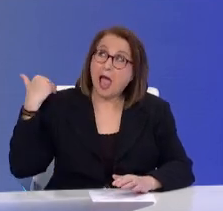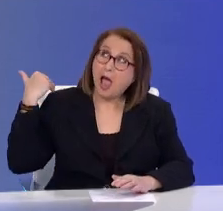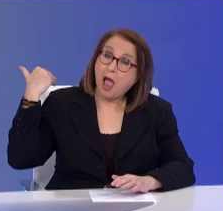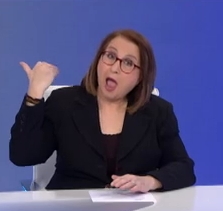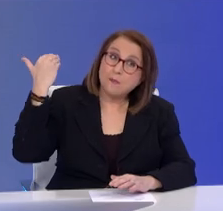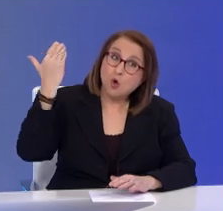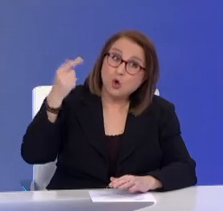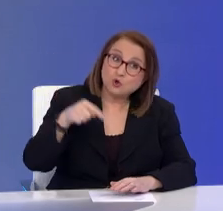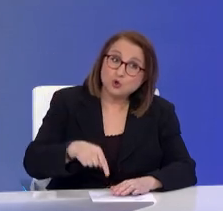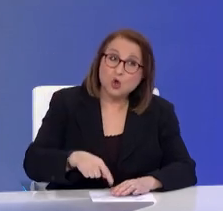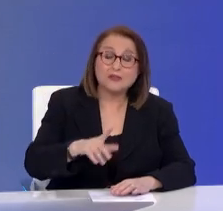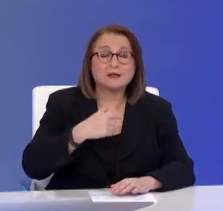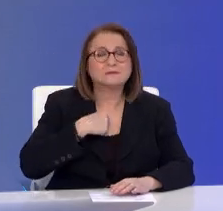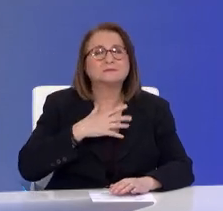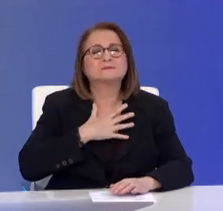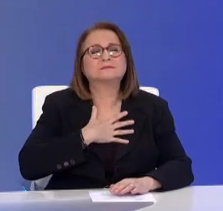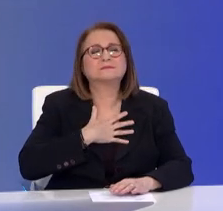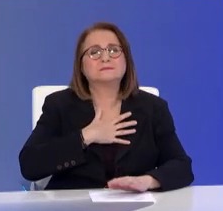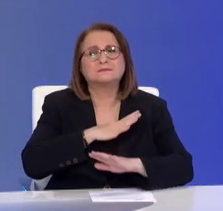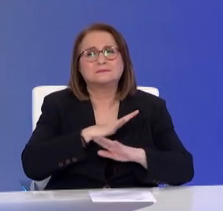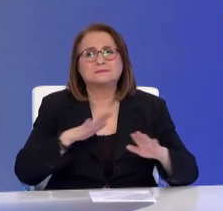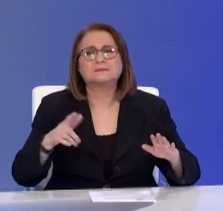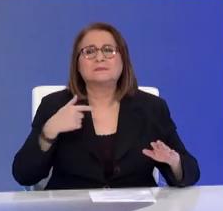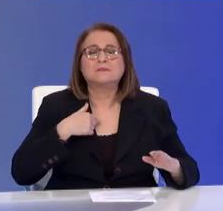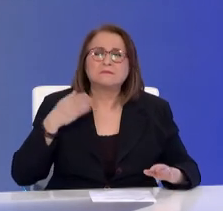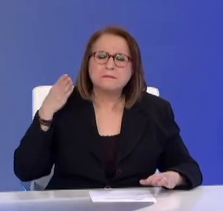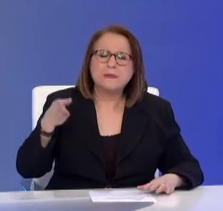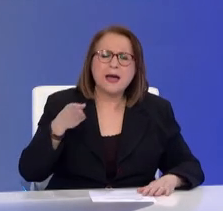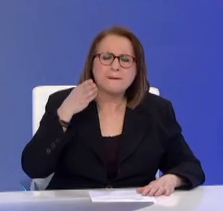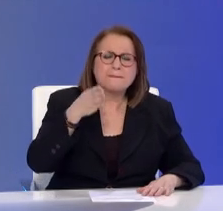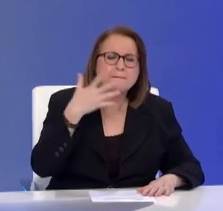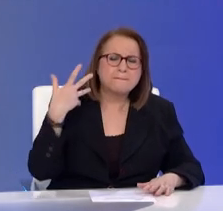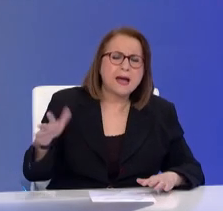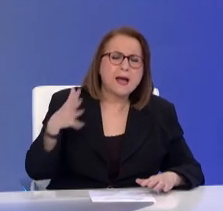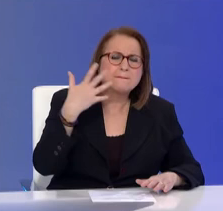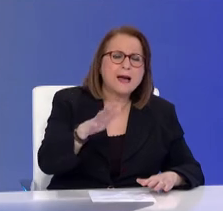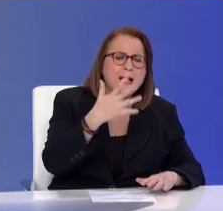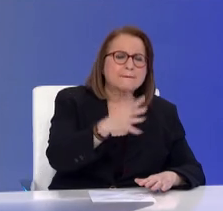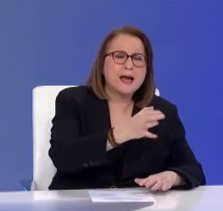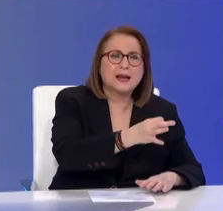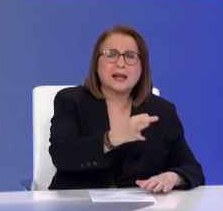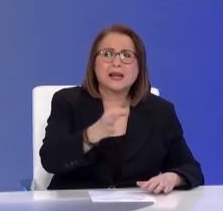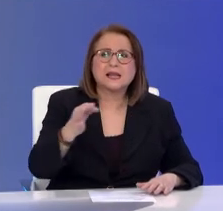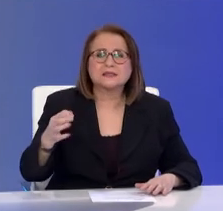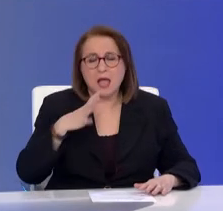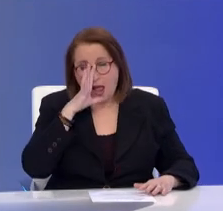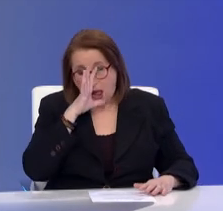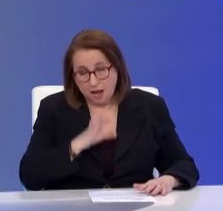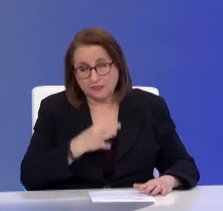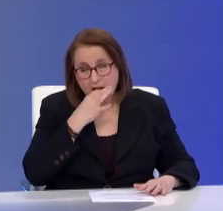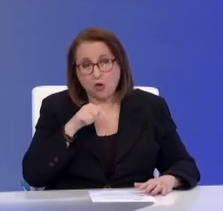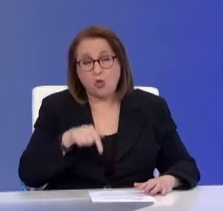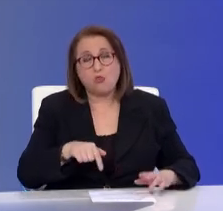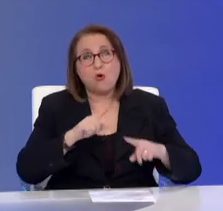πραγματικά έχω πάει στα περισσότερα νησιά και πραγματικά θεωρώ ότι είναι